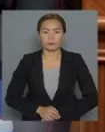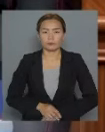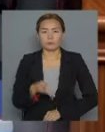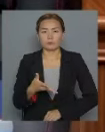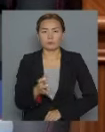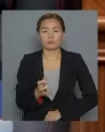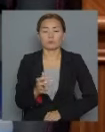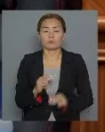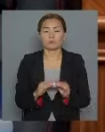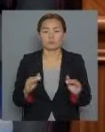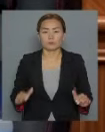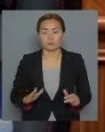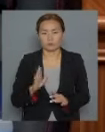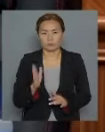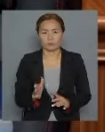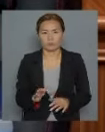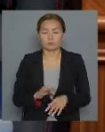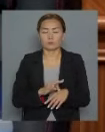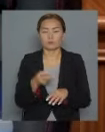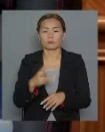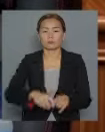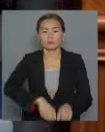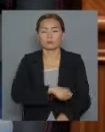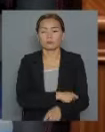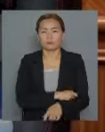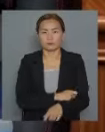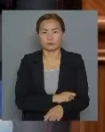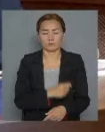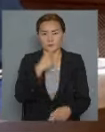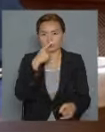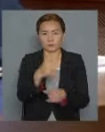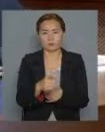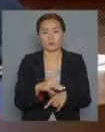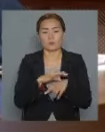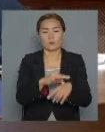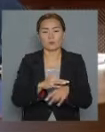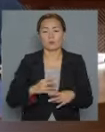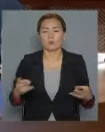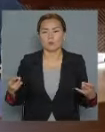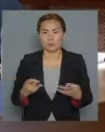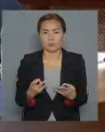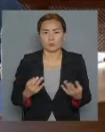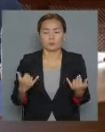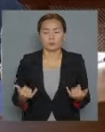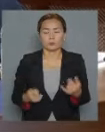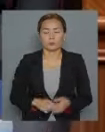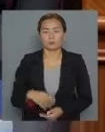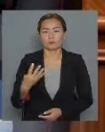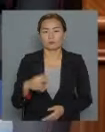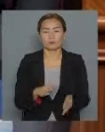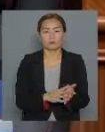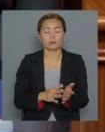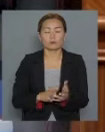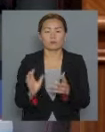4,5 оқушы бізде тасымалды қажет етеді. 3 километрден астам жерде нормативке сәйкес қазіргі таңда 49